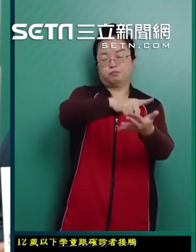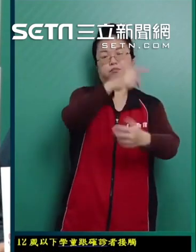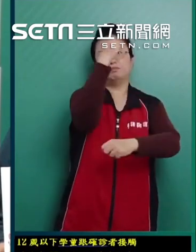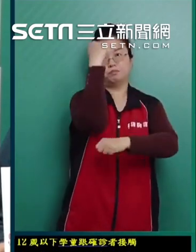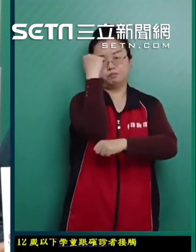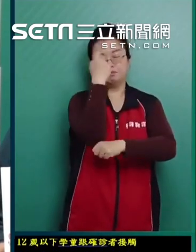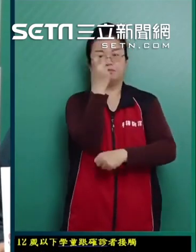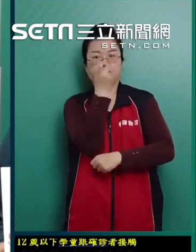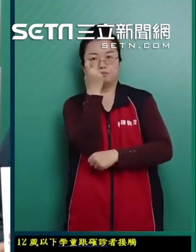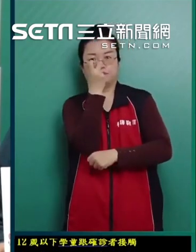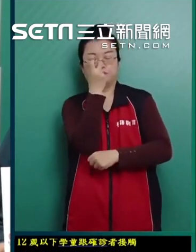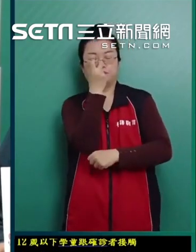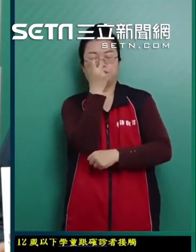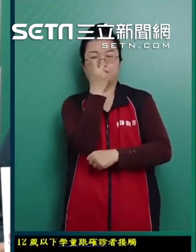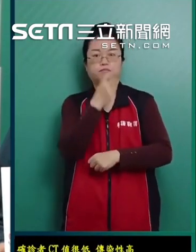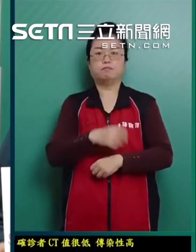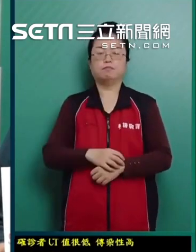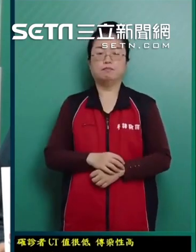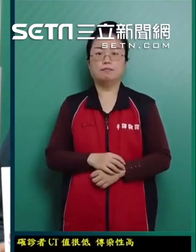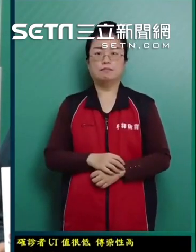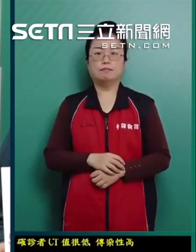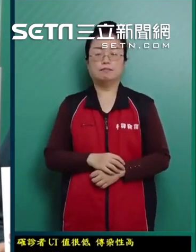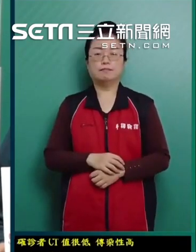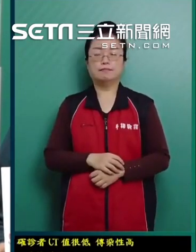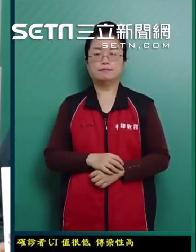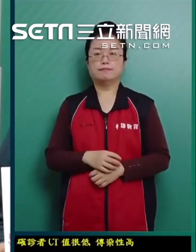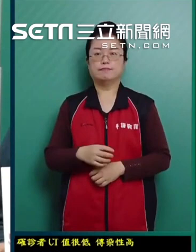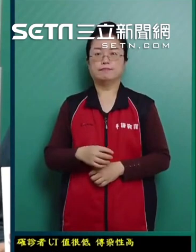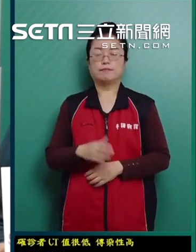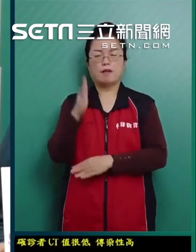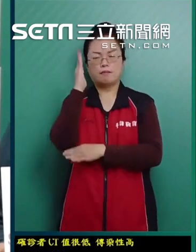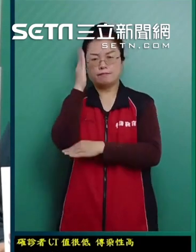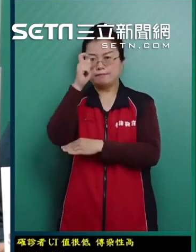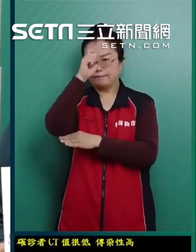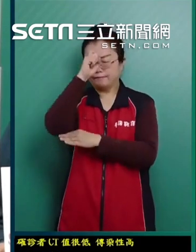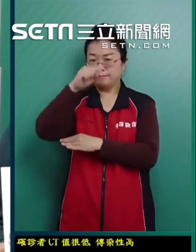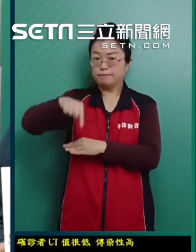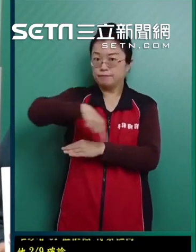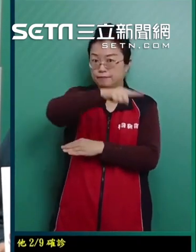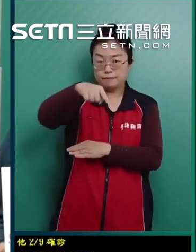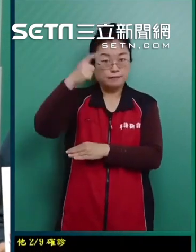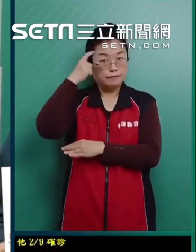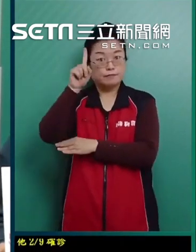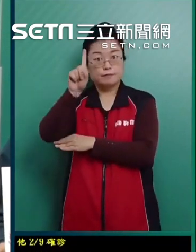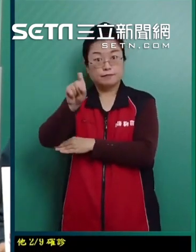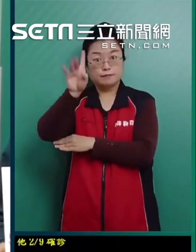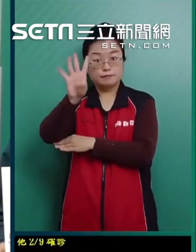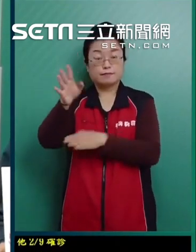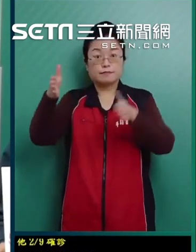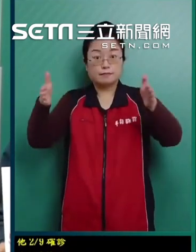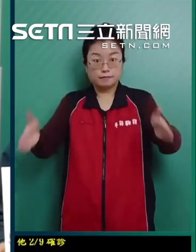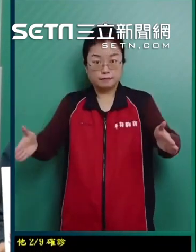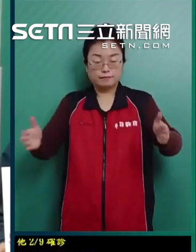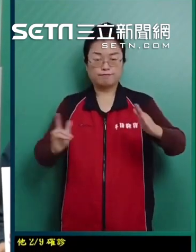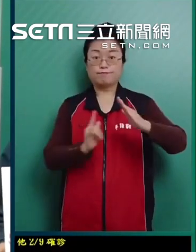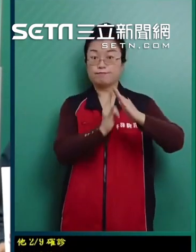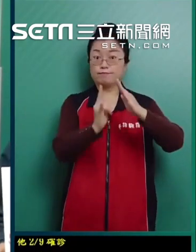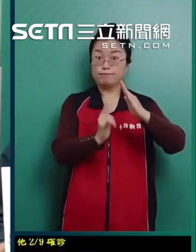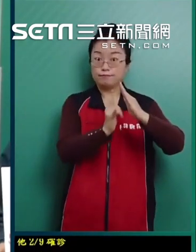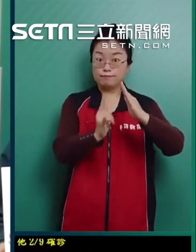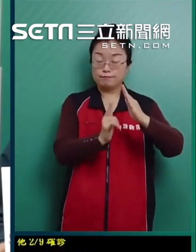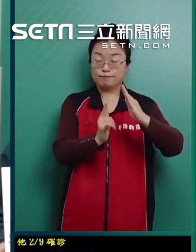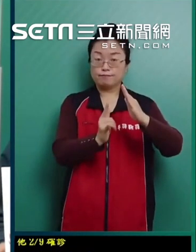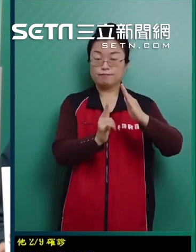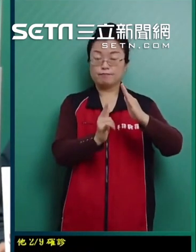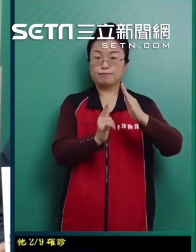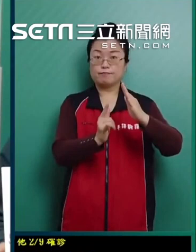本上我们希望呢，当然希望说他们啊都啊这个在十四天的居家隔离的时间里面